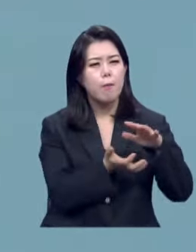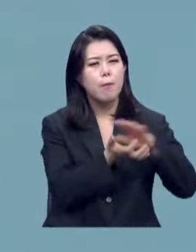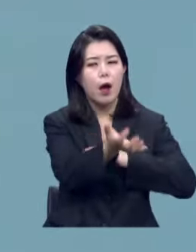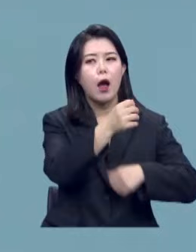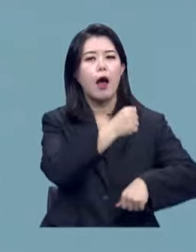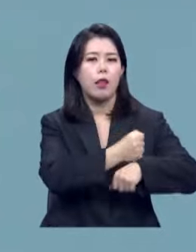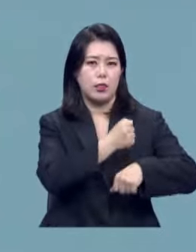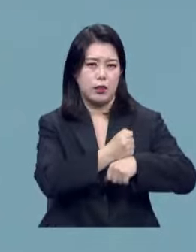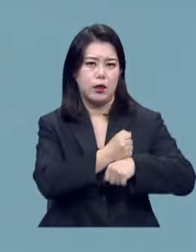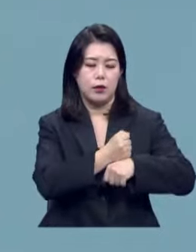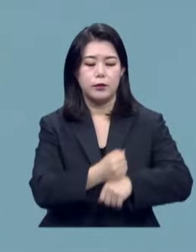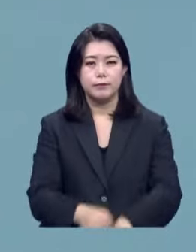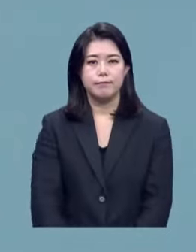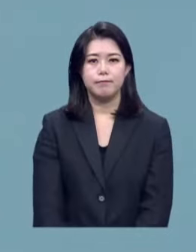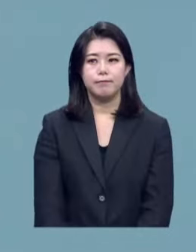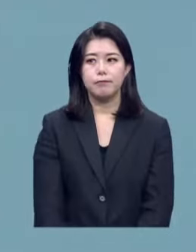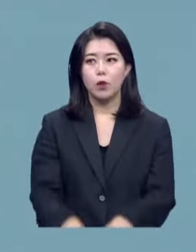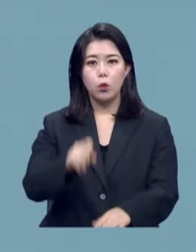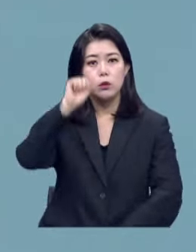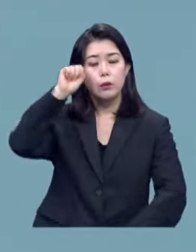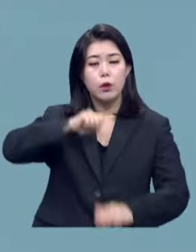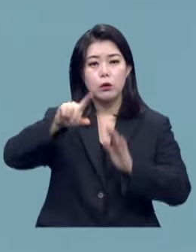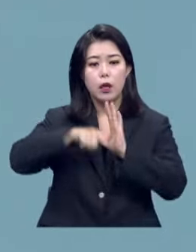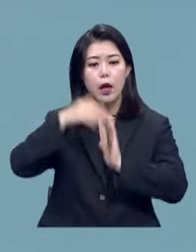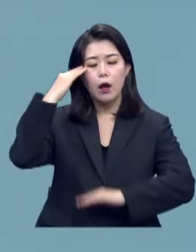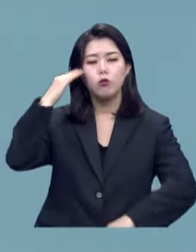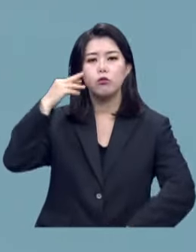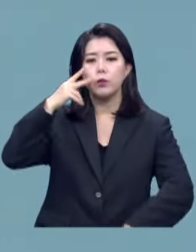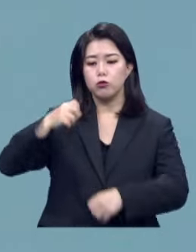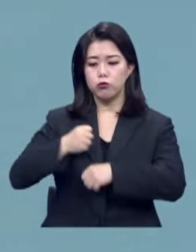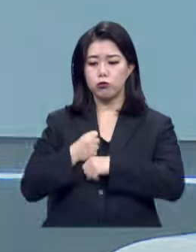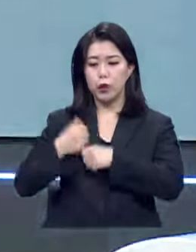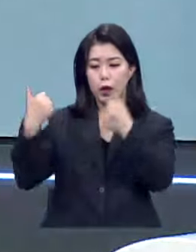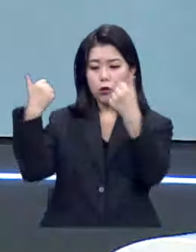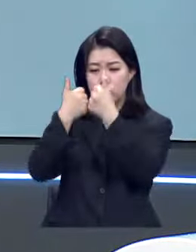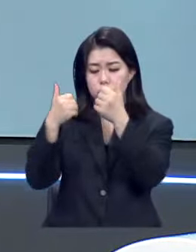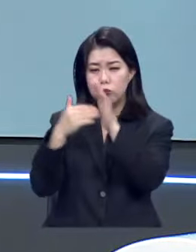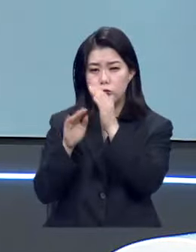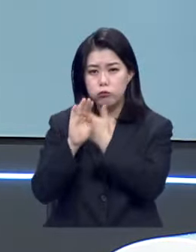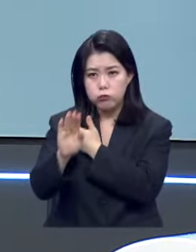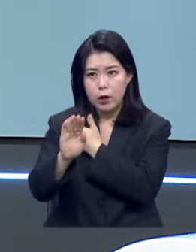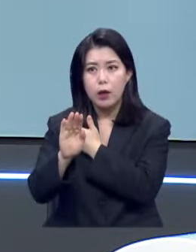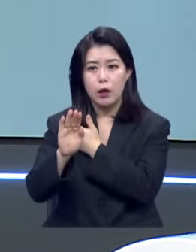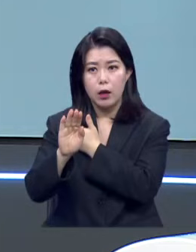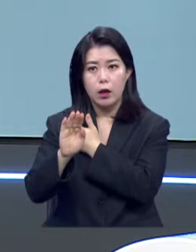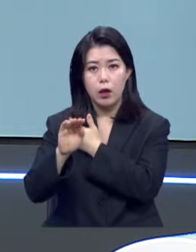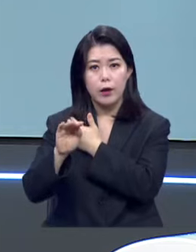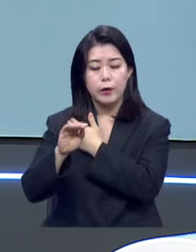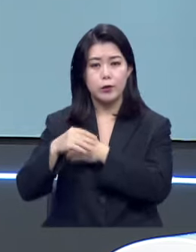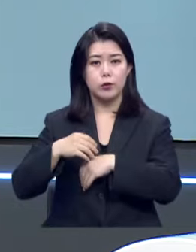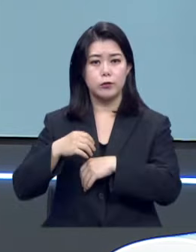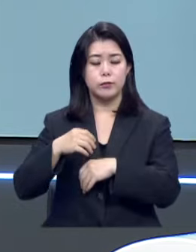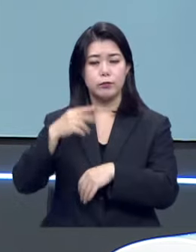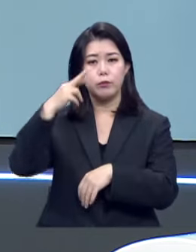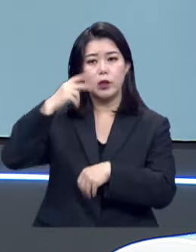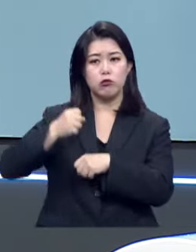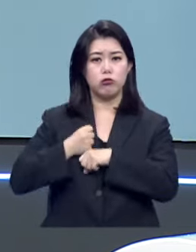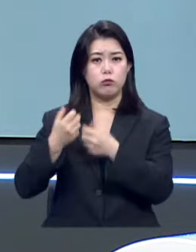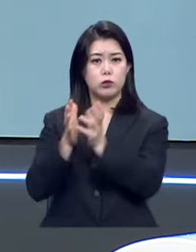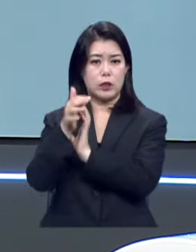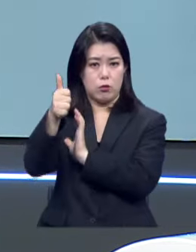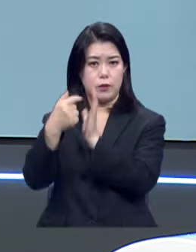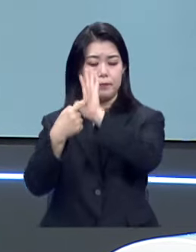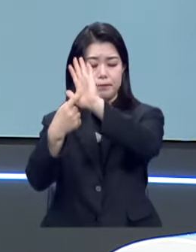합류 할거다 오늘 새벽에 한미 외교 국방장관을 마친 뒤에 블링컨이 장관이 한 얘긴